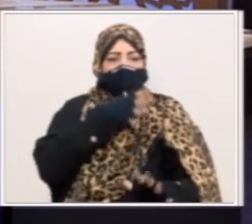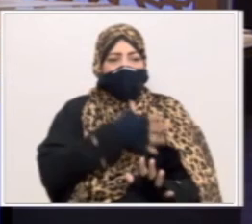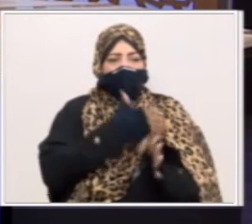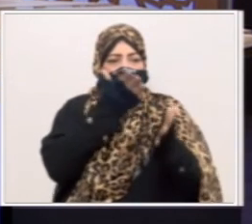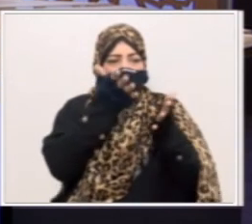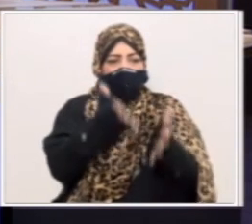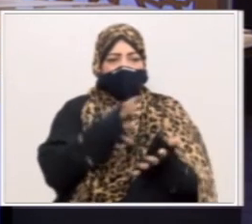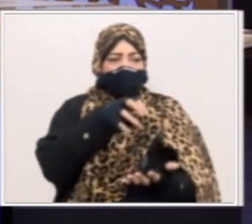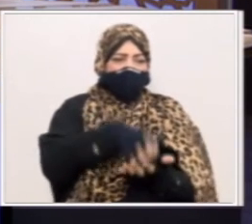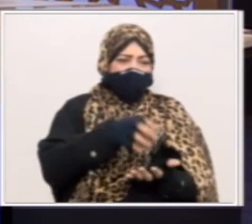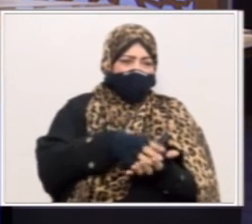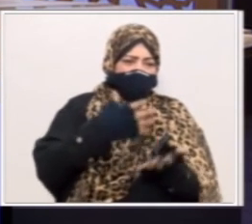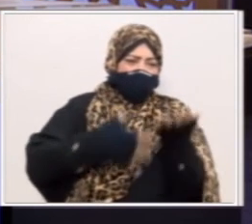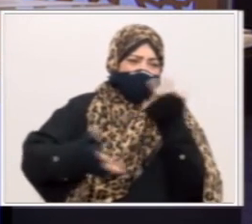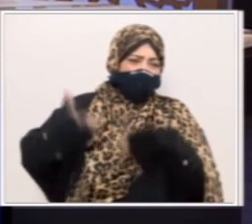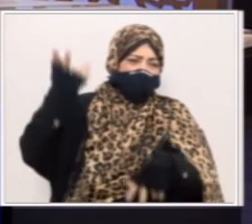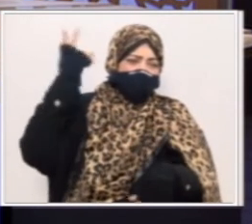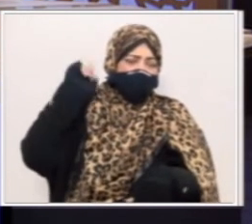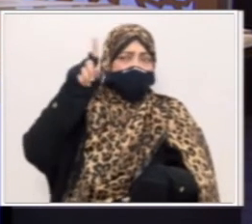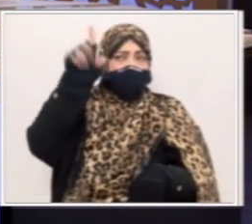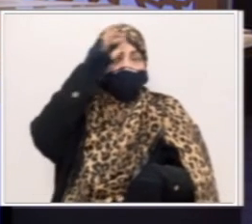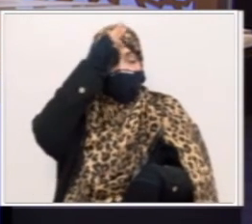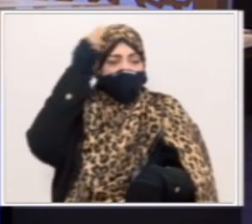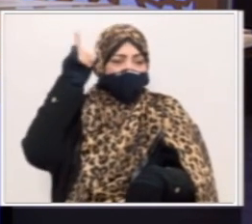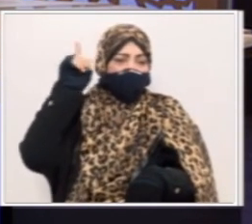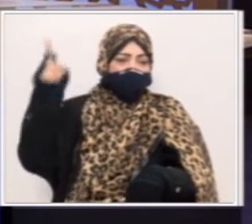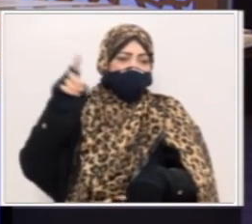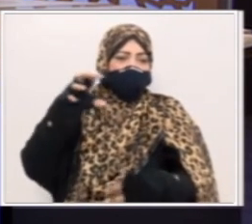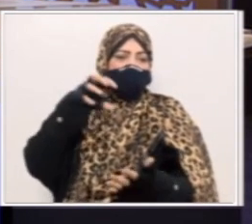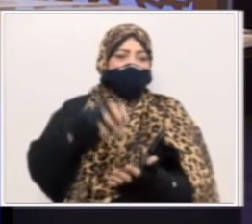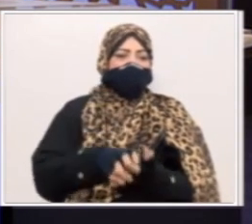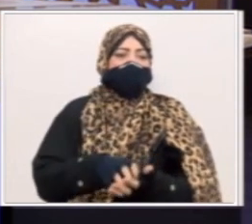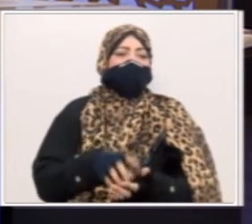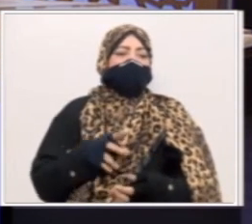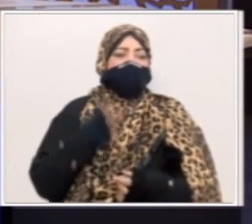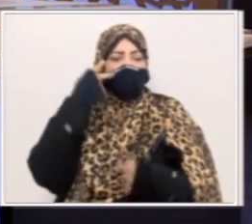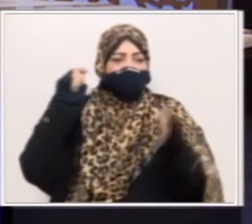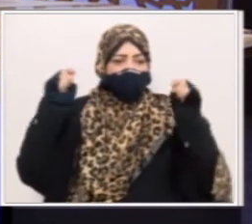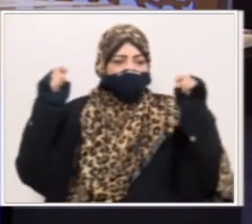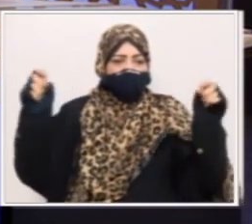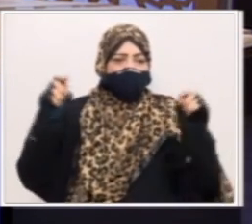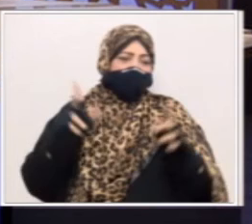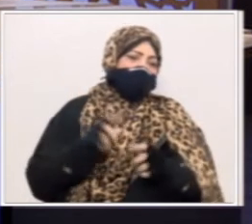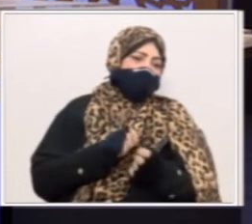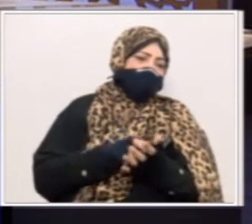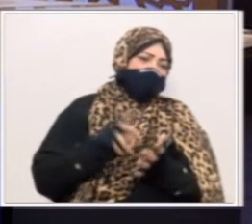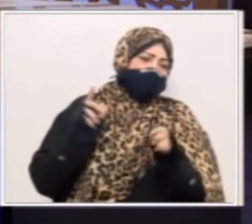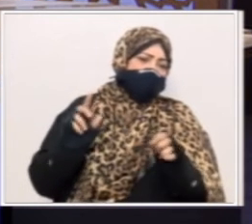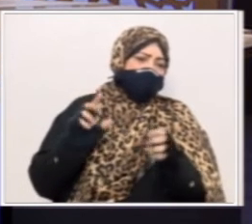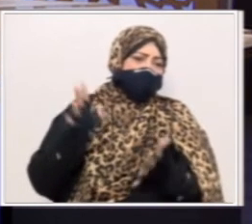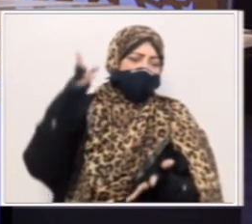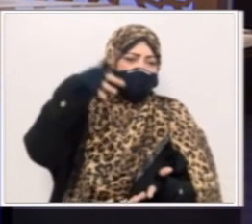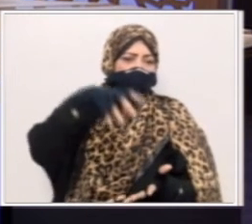الله بيت المقدس، هذا اجتمع فيه أنبياء الله فأمهم عليه الصلاة والسلام، ثم عرج به عليه